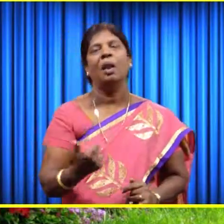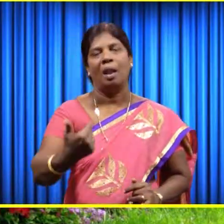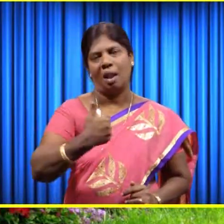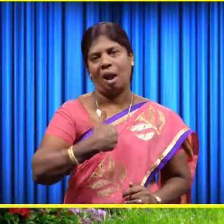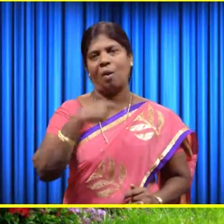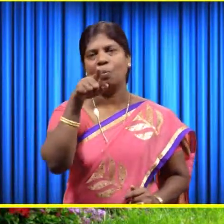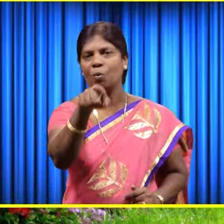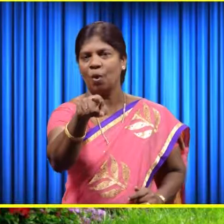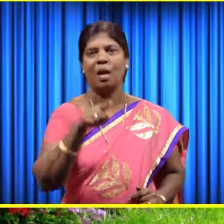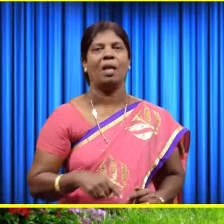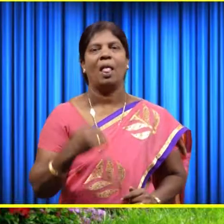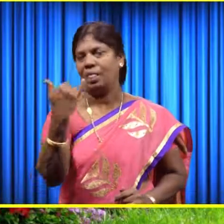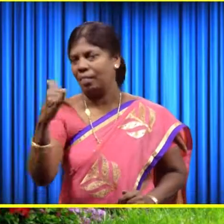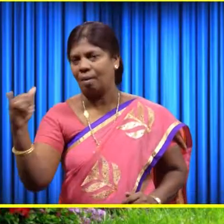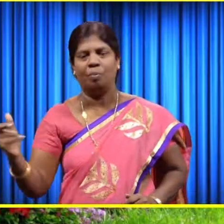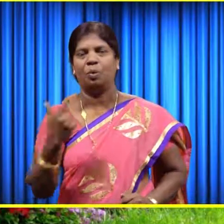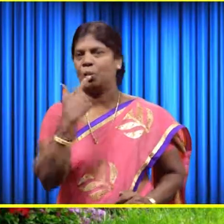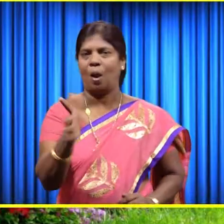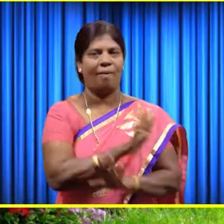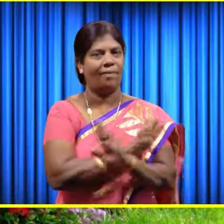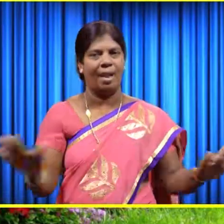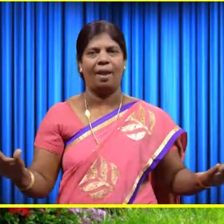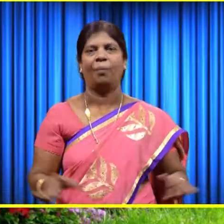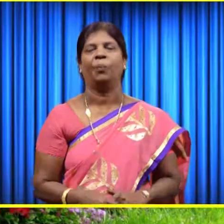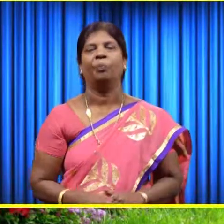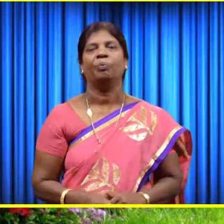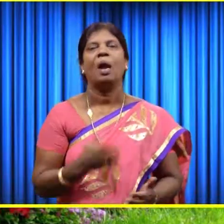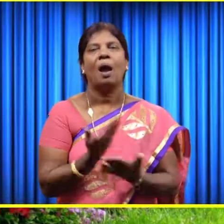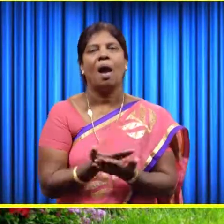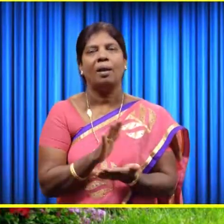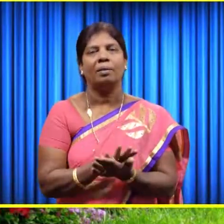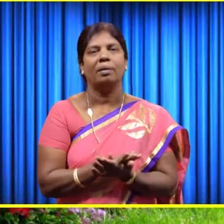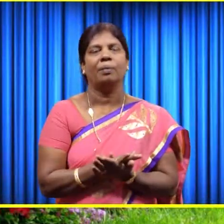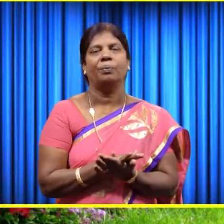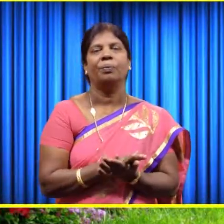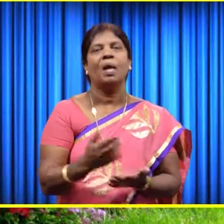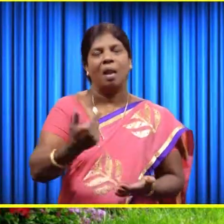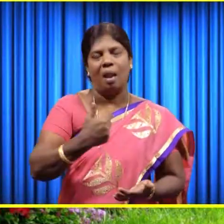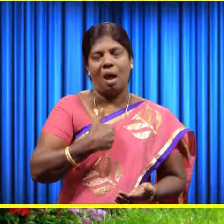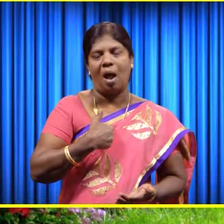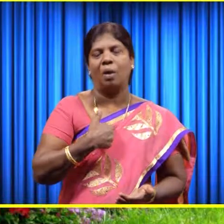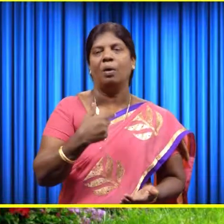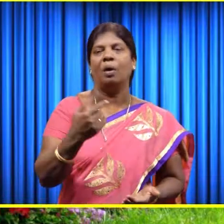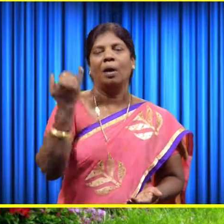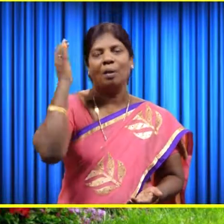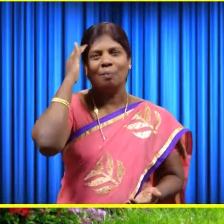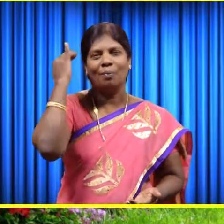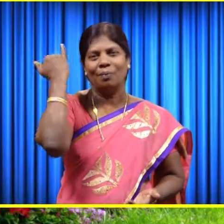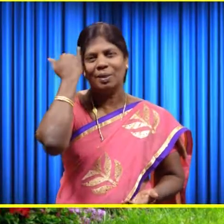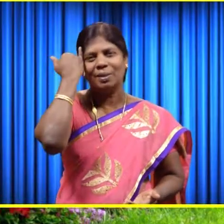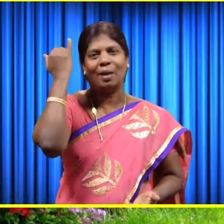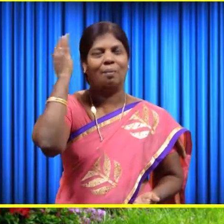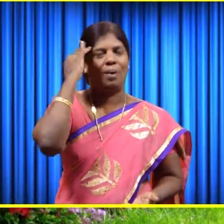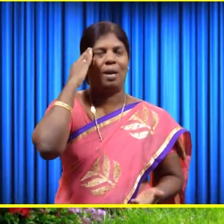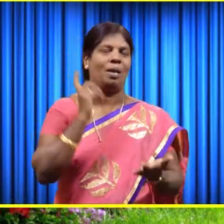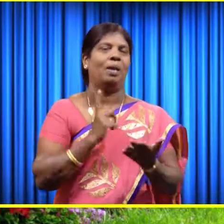நானும் உன்னை ஆக்கினைக்குள்ளாக தீர்க்கிறதில்லை. அதன் அர்த்தம் என்ன தெரியுமா? நானும் உன்னை தண்டிப்பதில்லை,